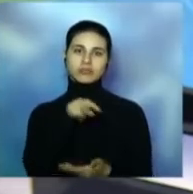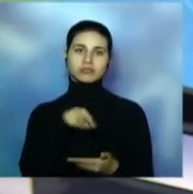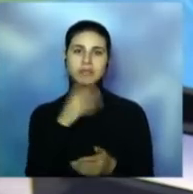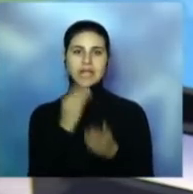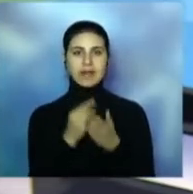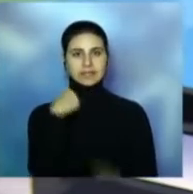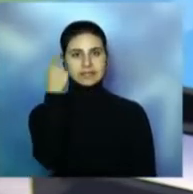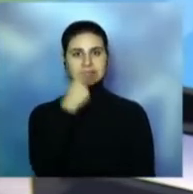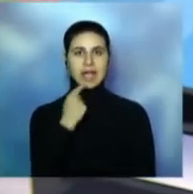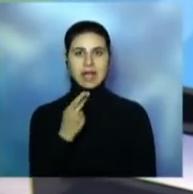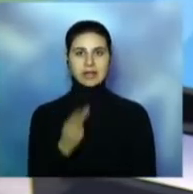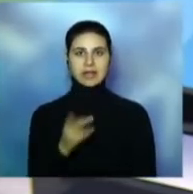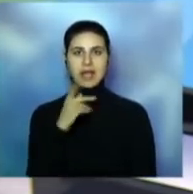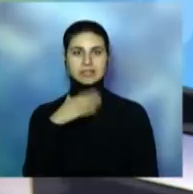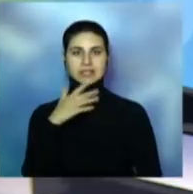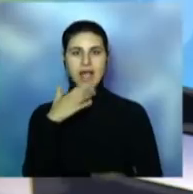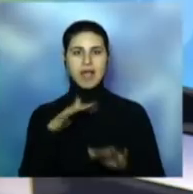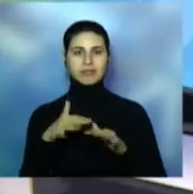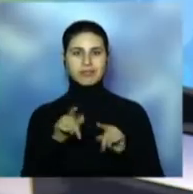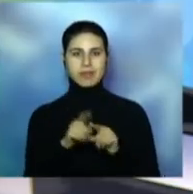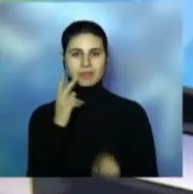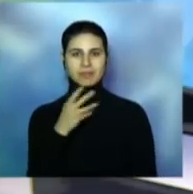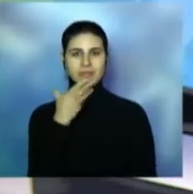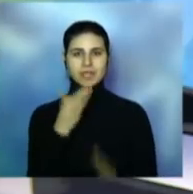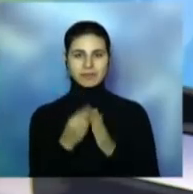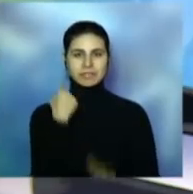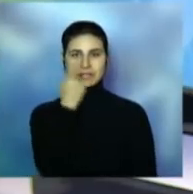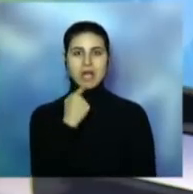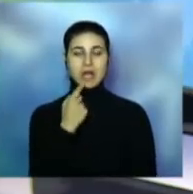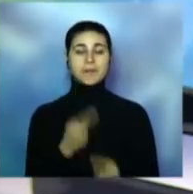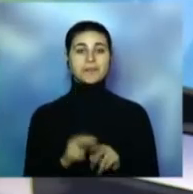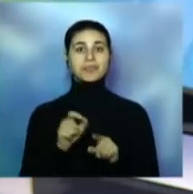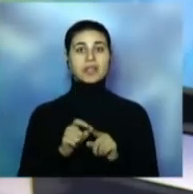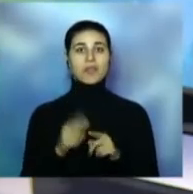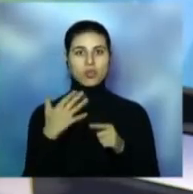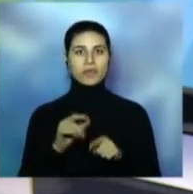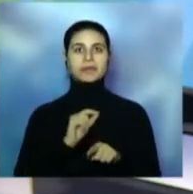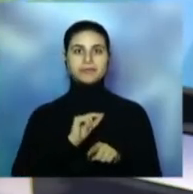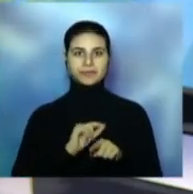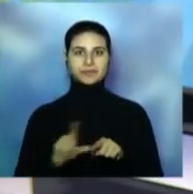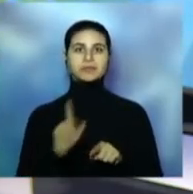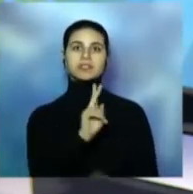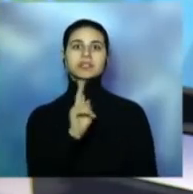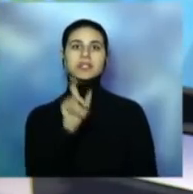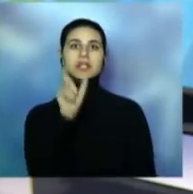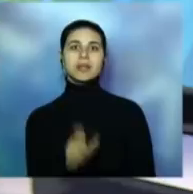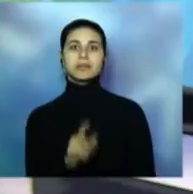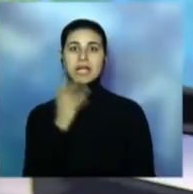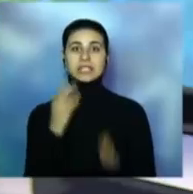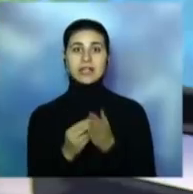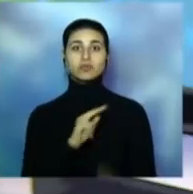წყლის ანარეკლიდან მოჯადოებული. და ეს ცნება უკვე ფროიდმა შემოიტანა, ნარცისიზმი როგორც